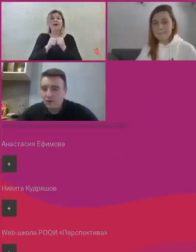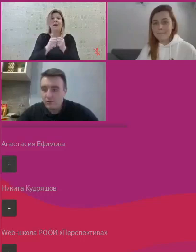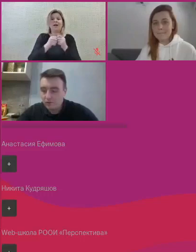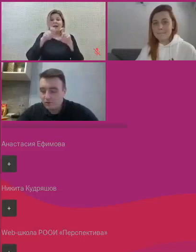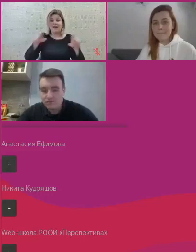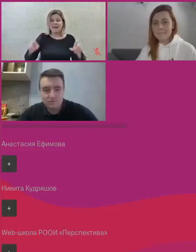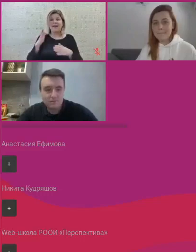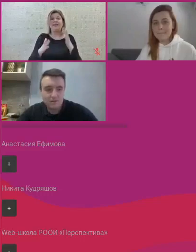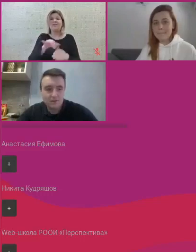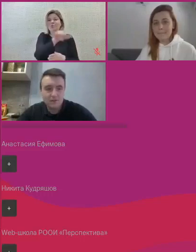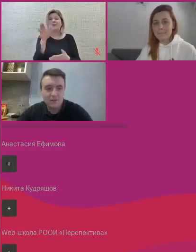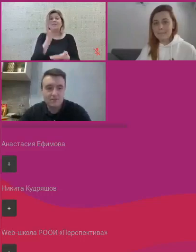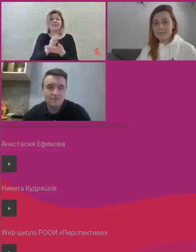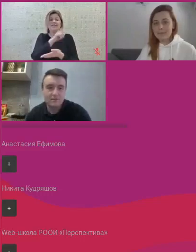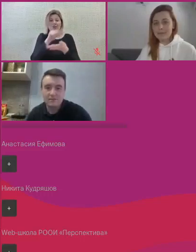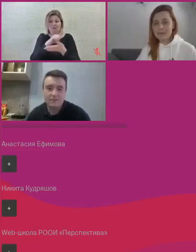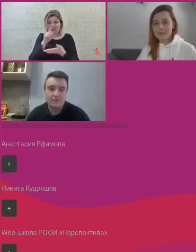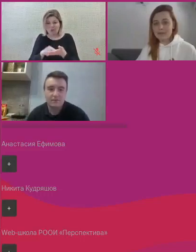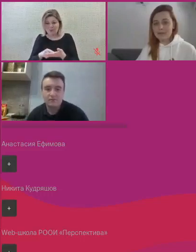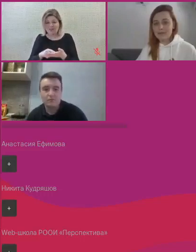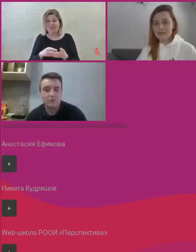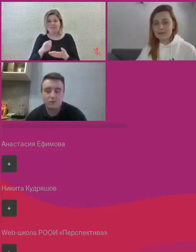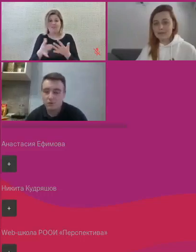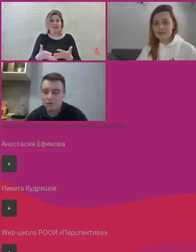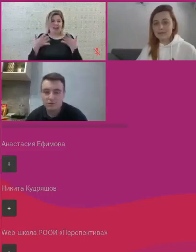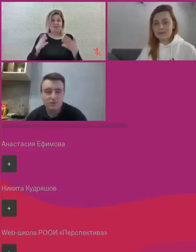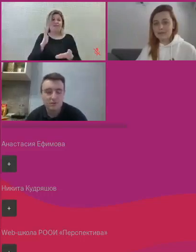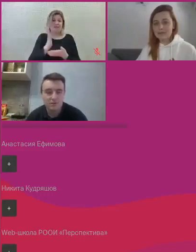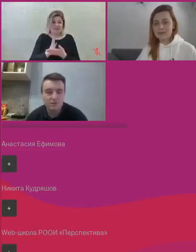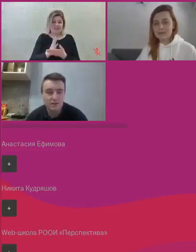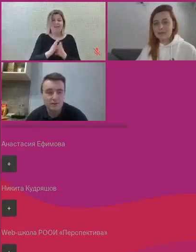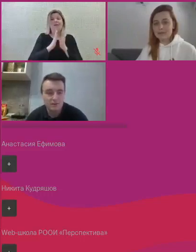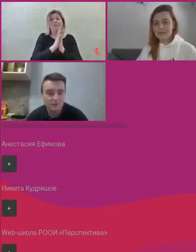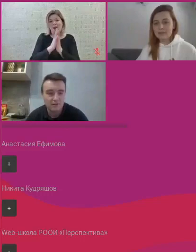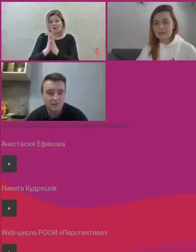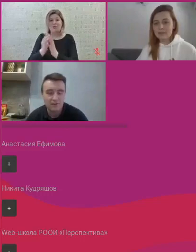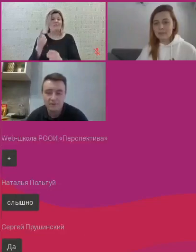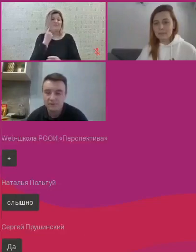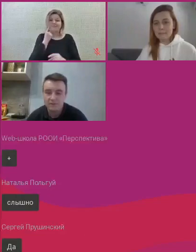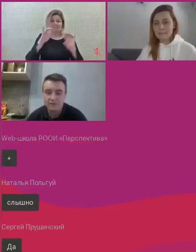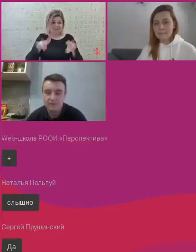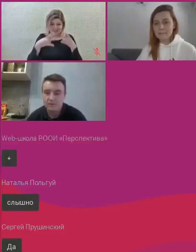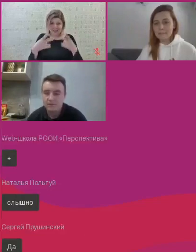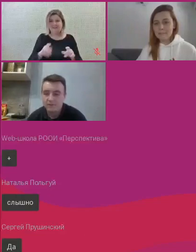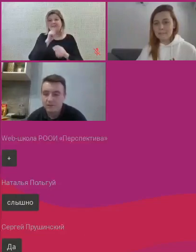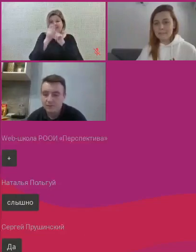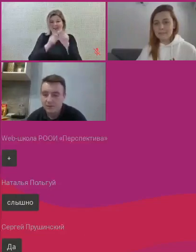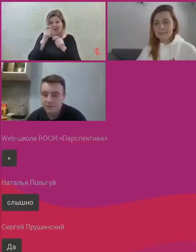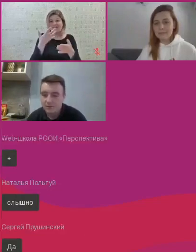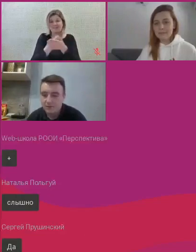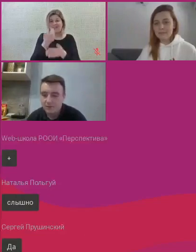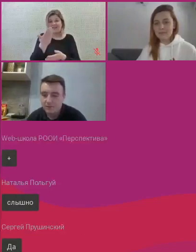вопросы, они у вас явно есть, то прошу, пожалуйста, не стесняйтесь, задавайте.